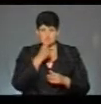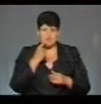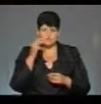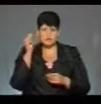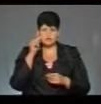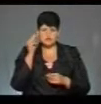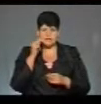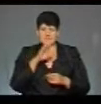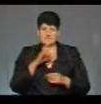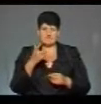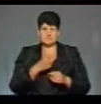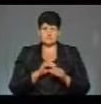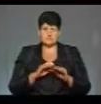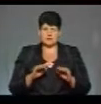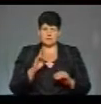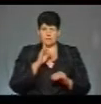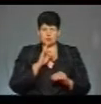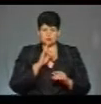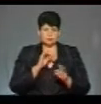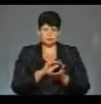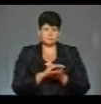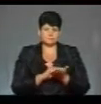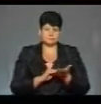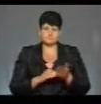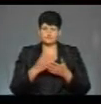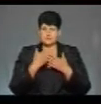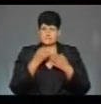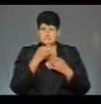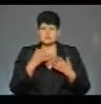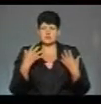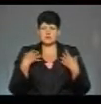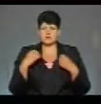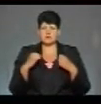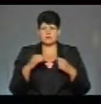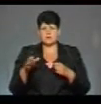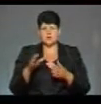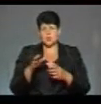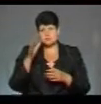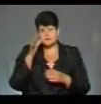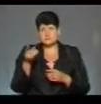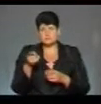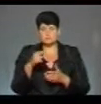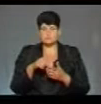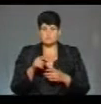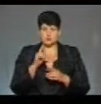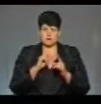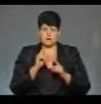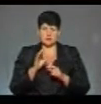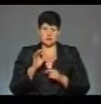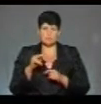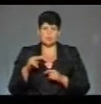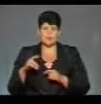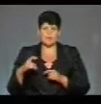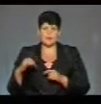навчання невакцинованих дітей поки що не надходило, повідомила начальник управління освіти Тернопільської міськради Ольга Похиляк. За півроку